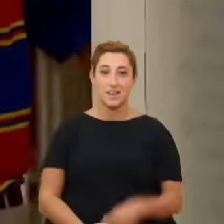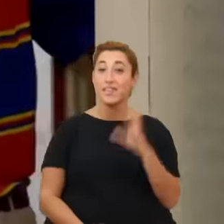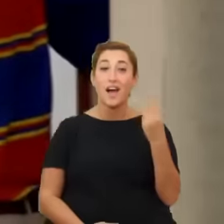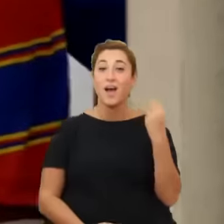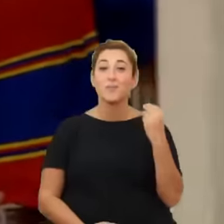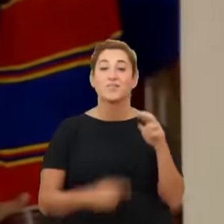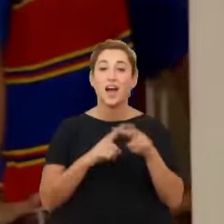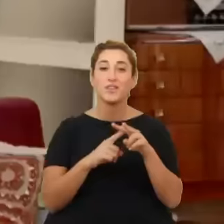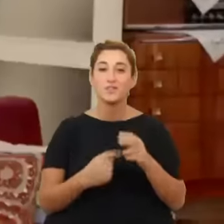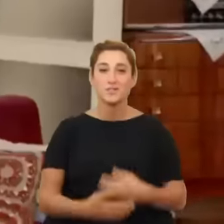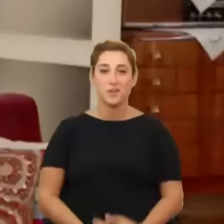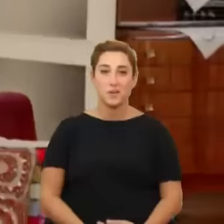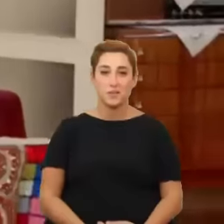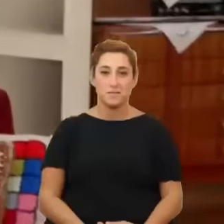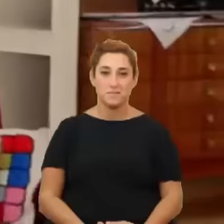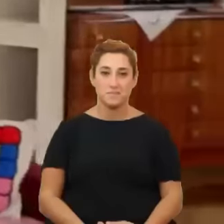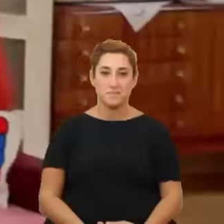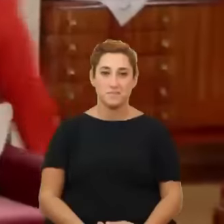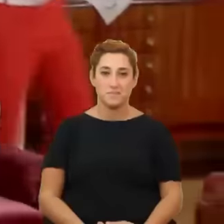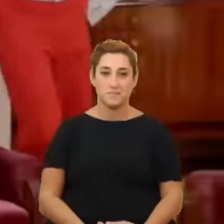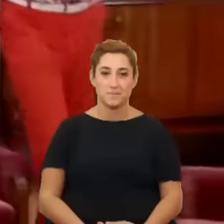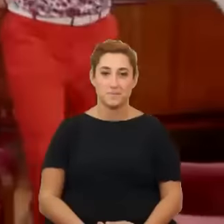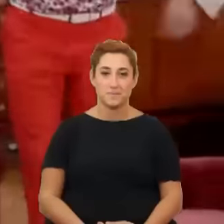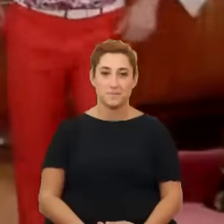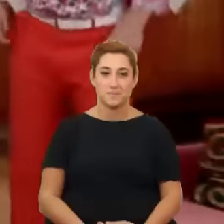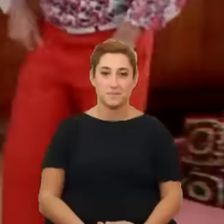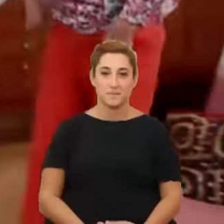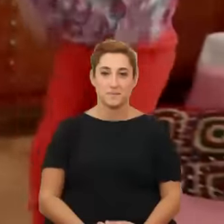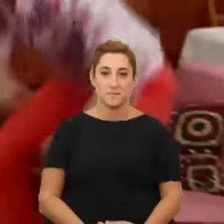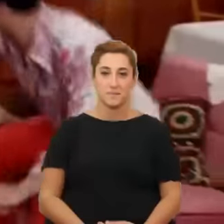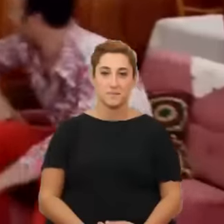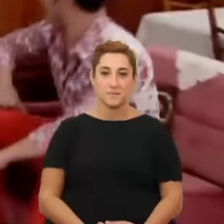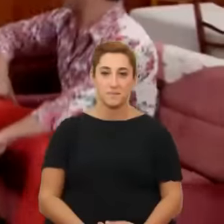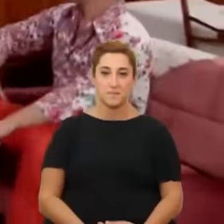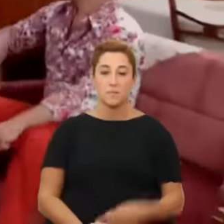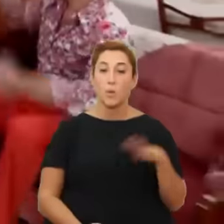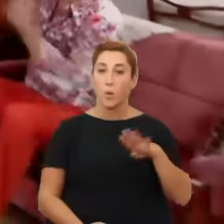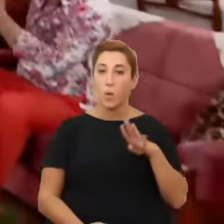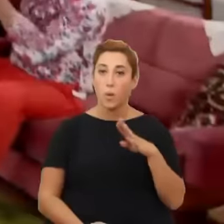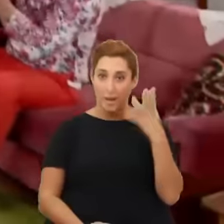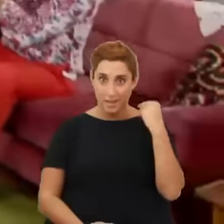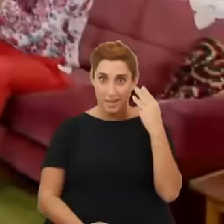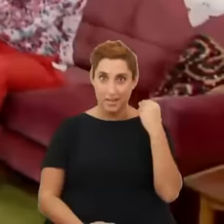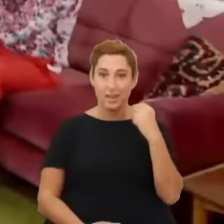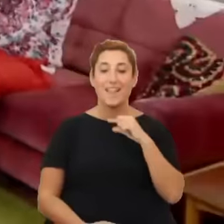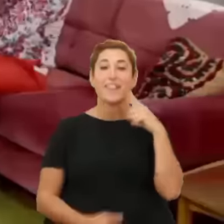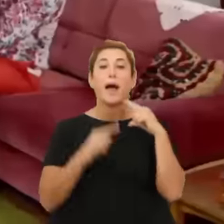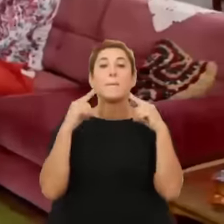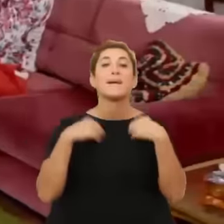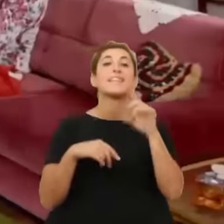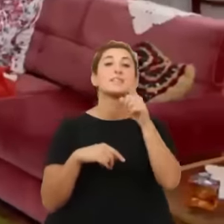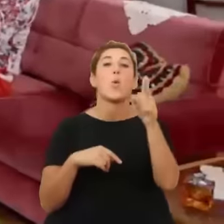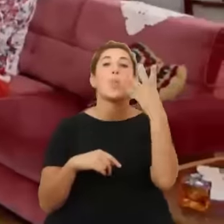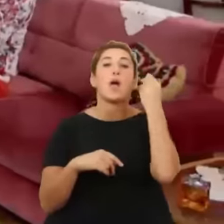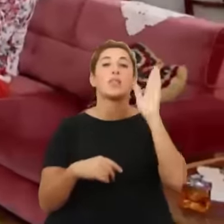Ne haber kayınço? Ergun koltuğa yöneldi. Ahmet gülüyor. Oğlum. Anladın? Damat değilsin de